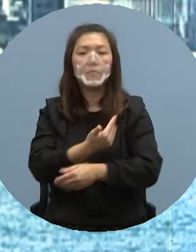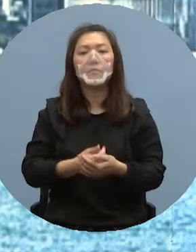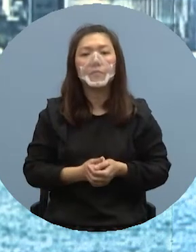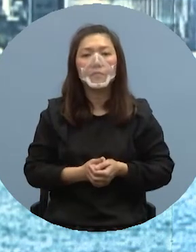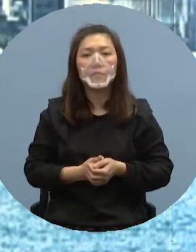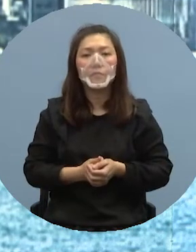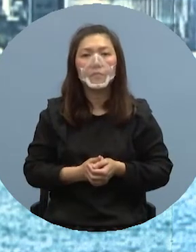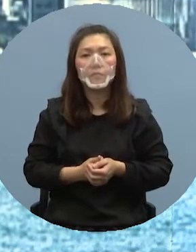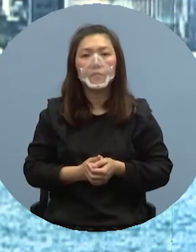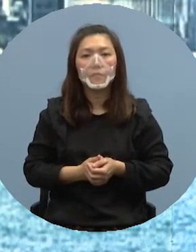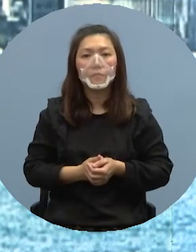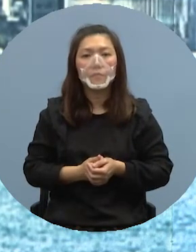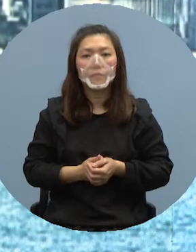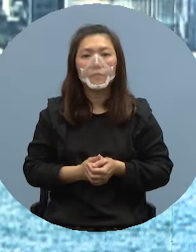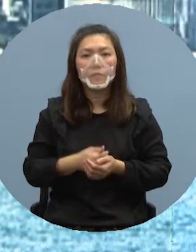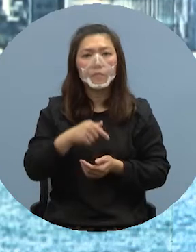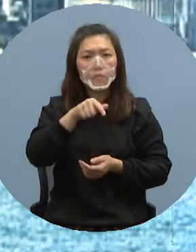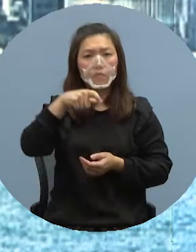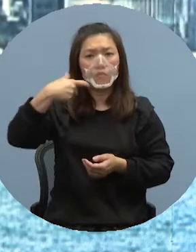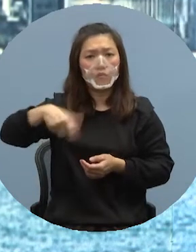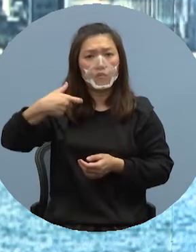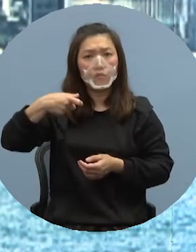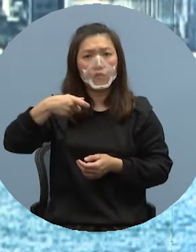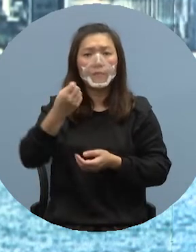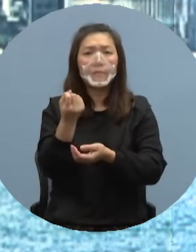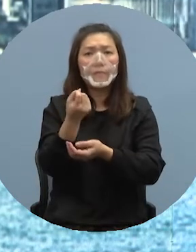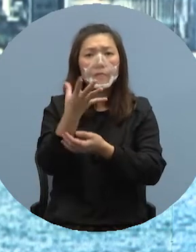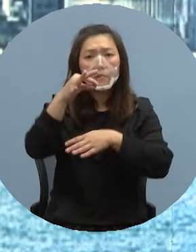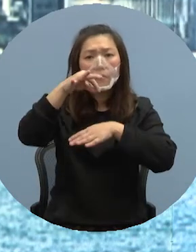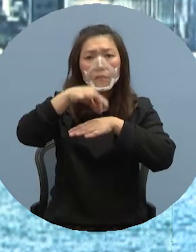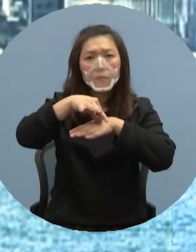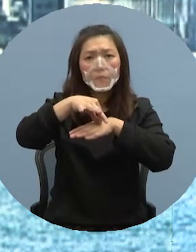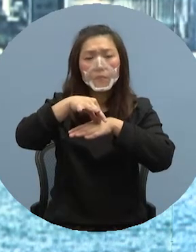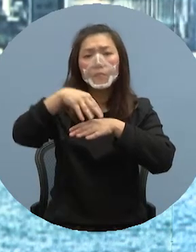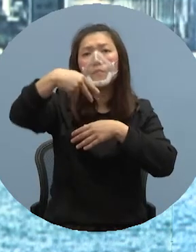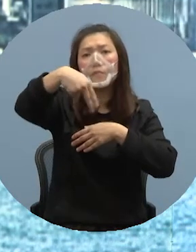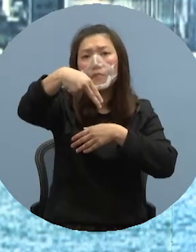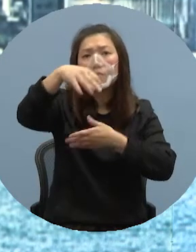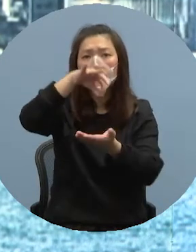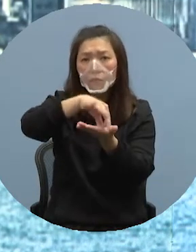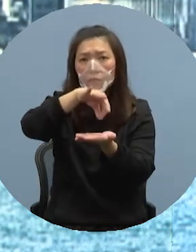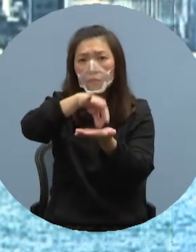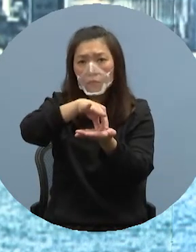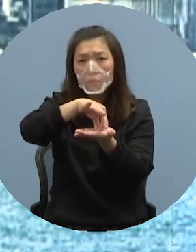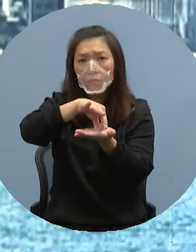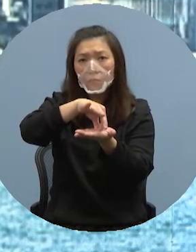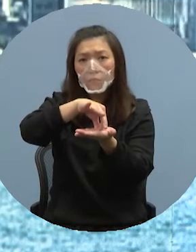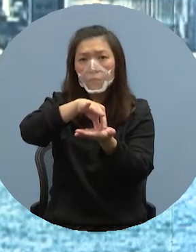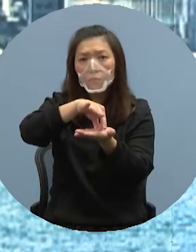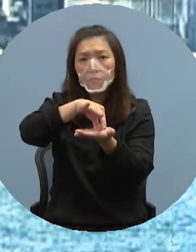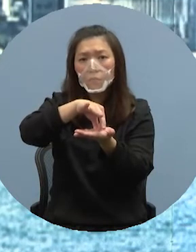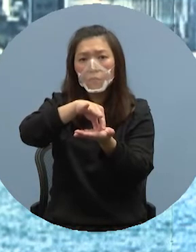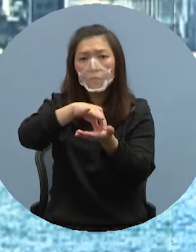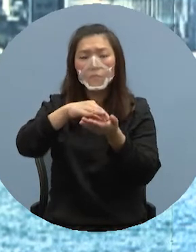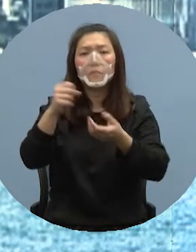教員嘅，即係職員嘅。在那個元朗那間牡丹金角上品火鍋散散